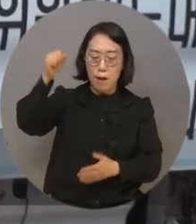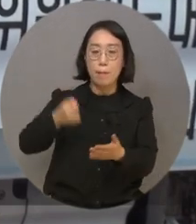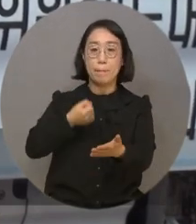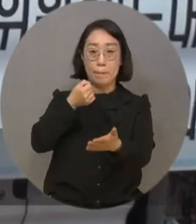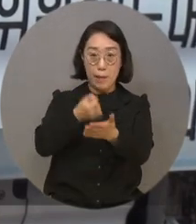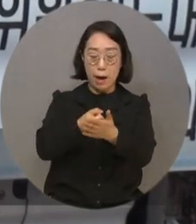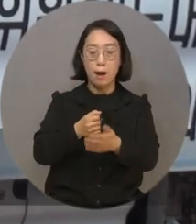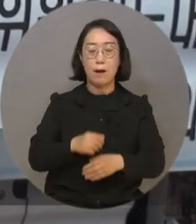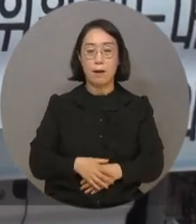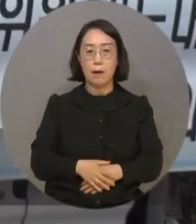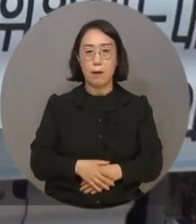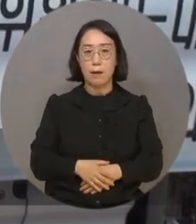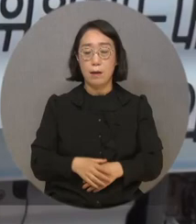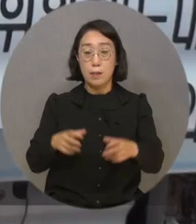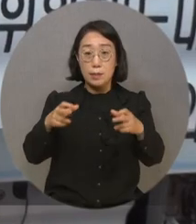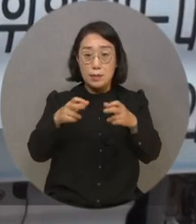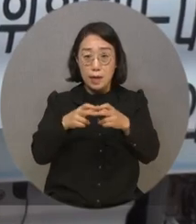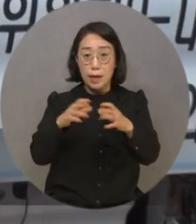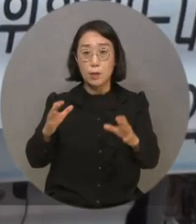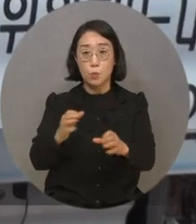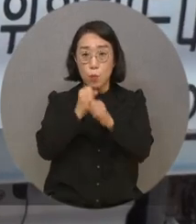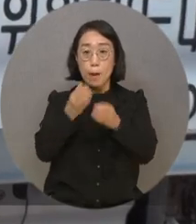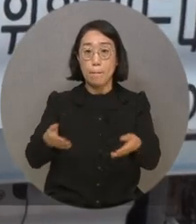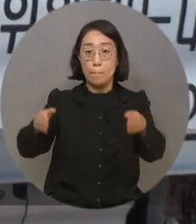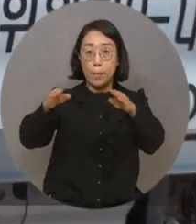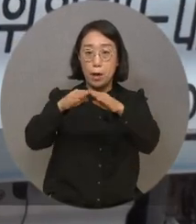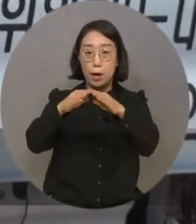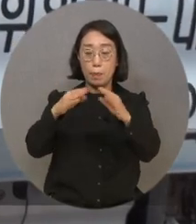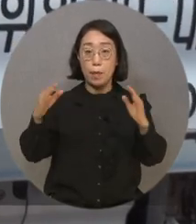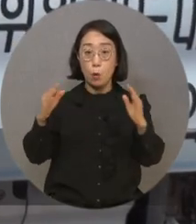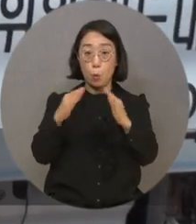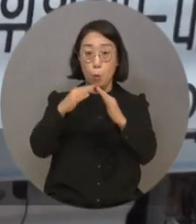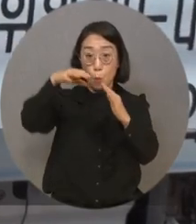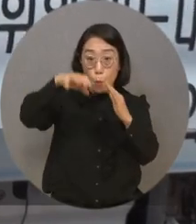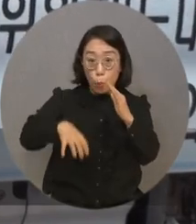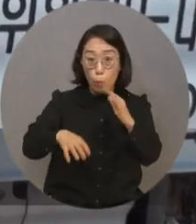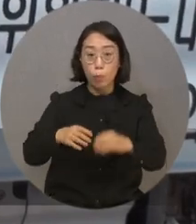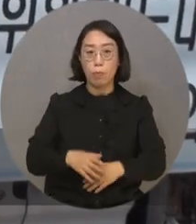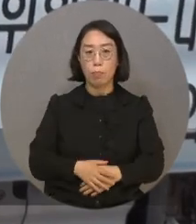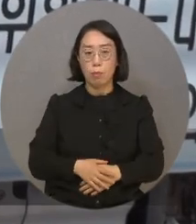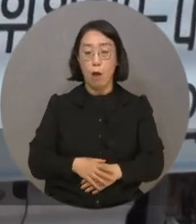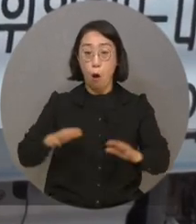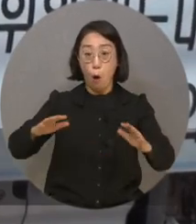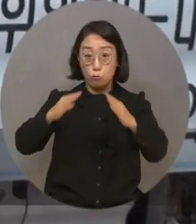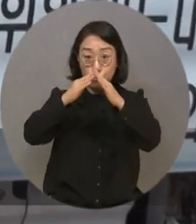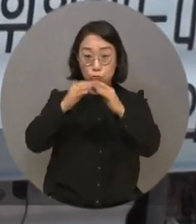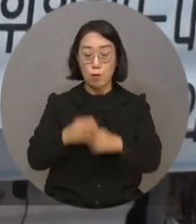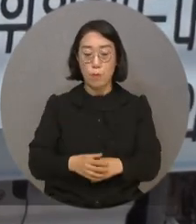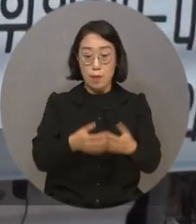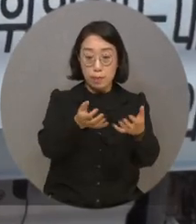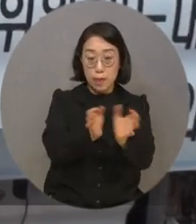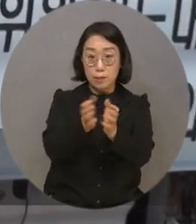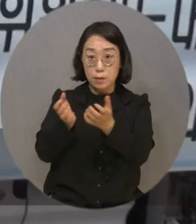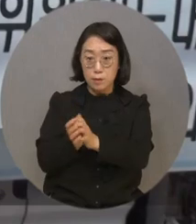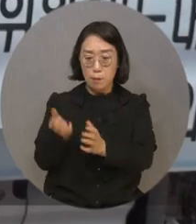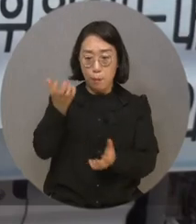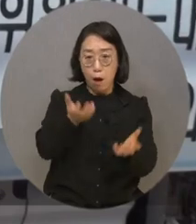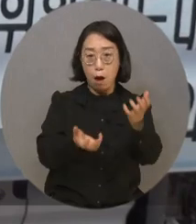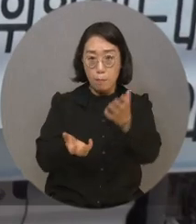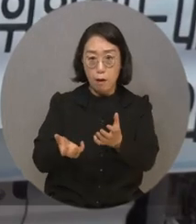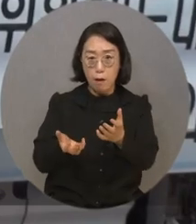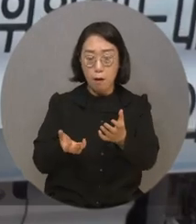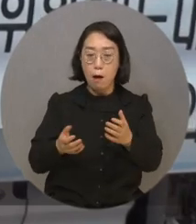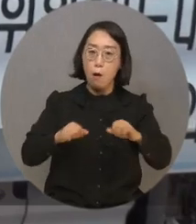마음먹었습니다. 장애인 종합회관이 건축이 되면 각 장애인 단체가 신명나게 일할 수